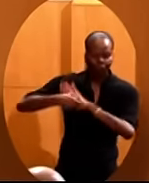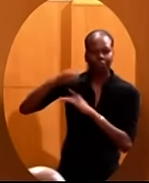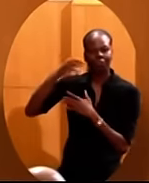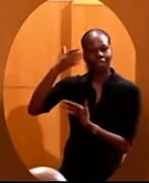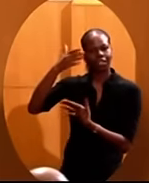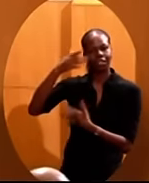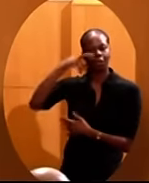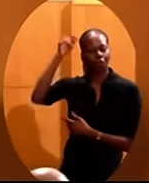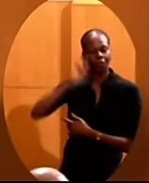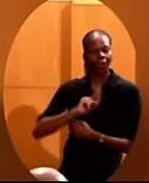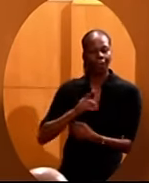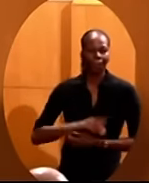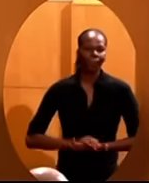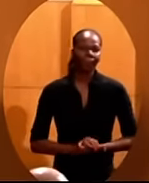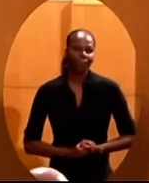Martin